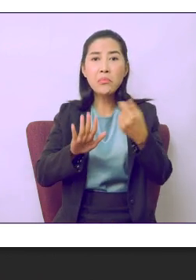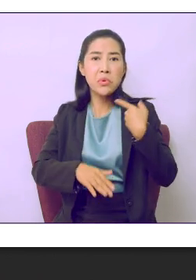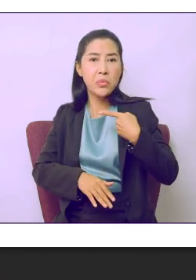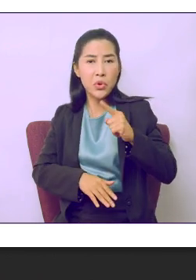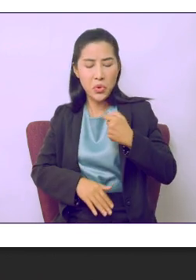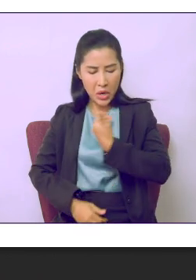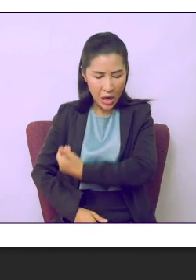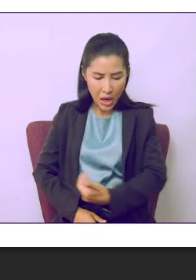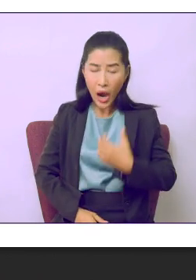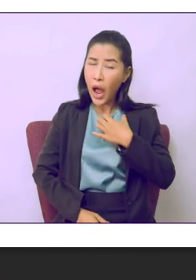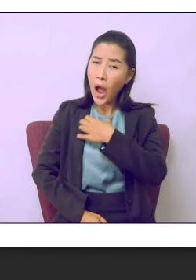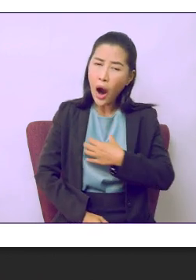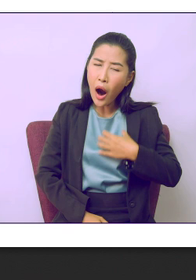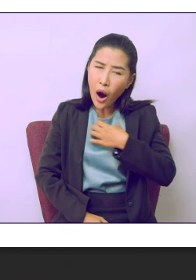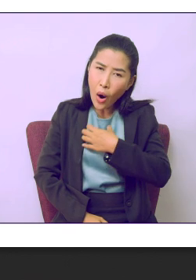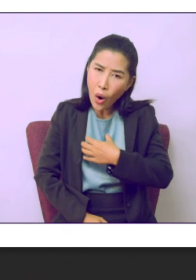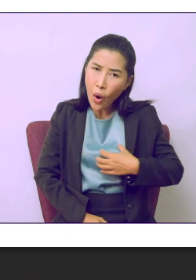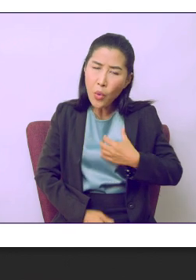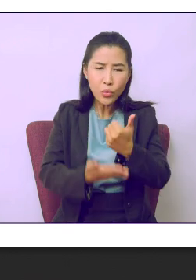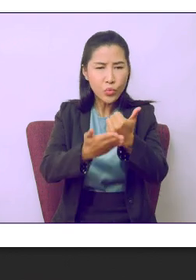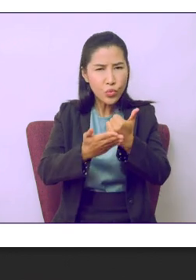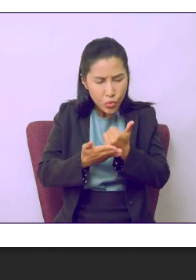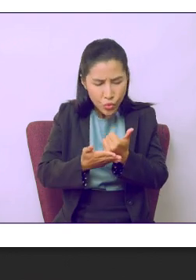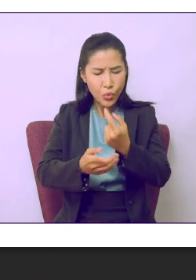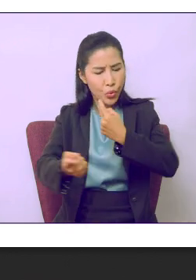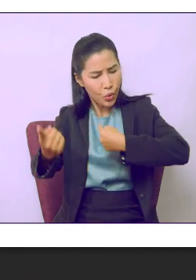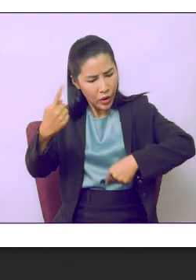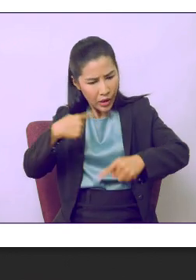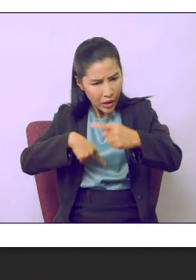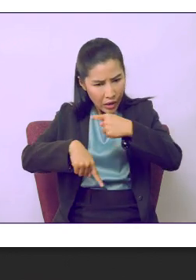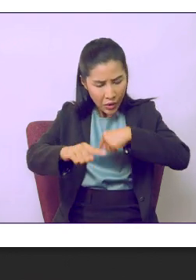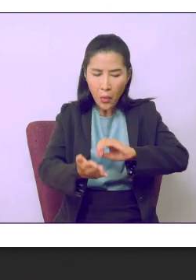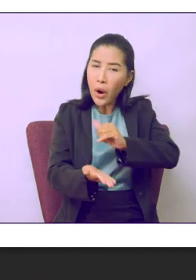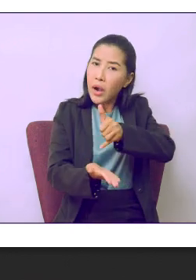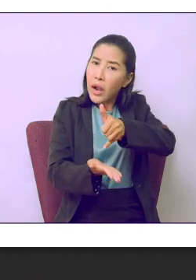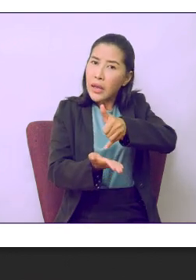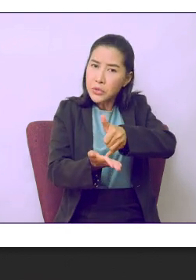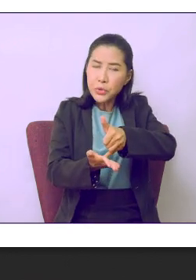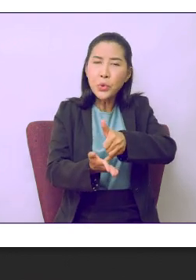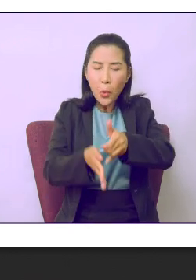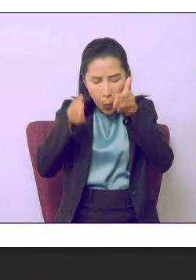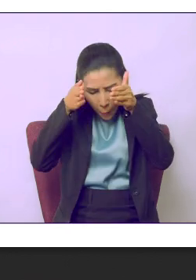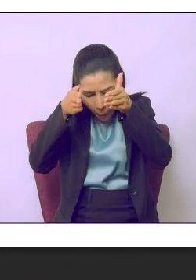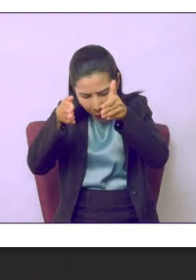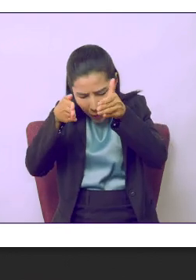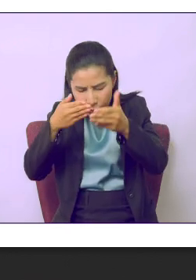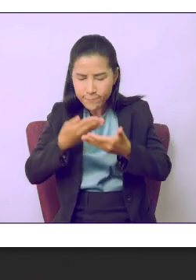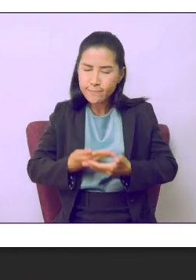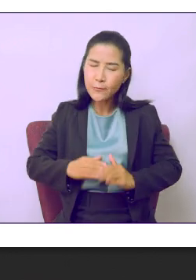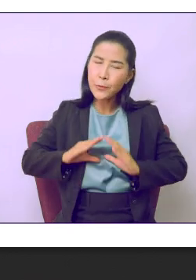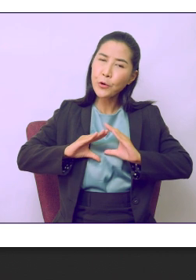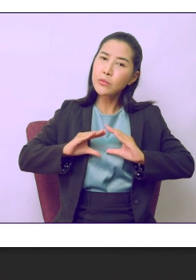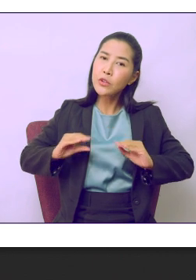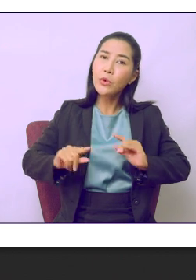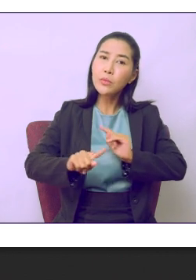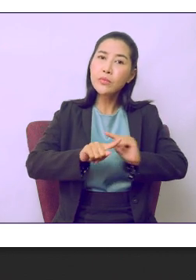ด้านร่างกายอารมณ์นะครับแล้วก็ช่วยเรื่องของการเคลื่อนไหวนะครับการทรงตัวด้วยนะครับเรื่องสมาธิด้วยควบคุมอารมณ์ด้วยนะครับ